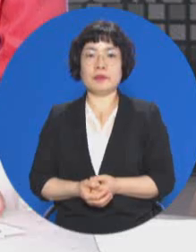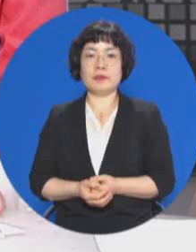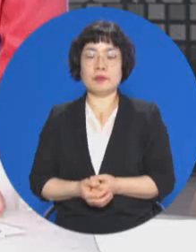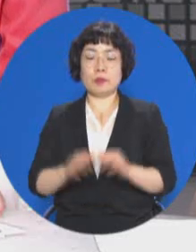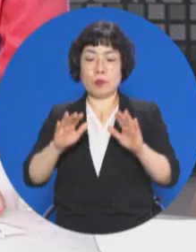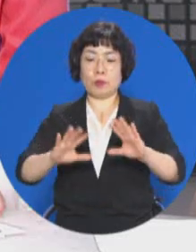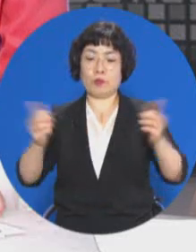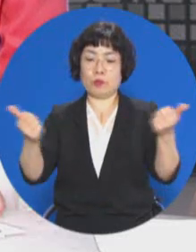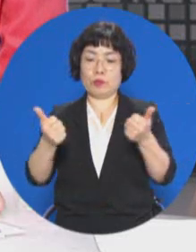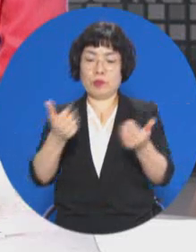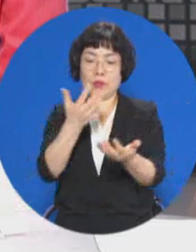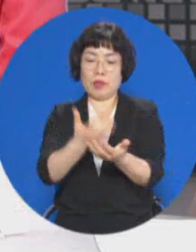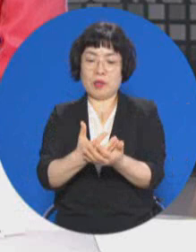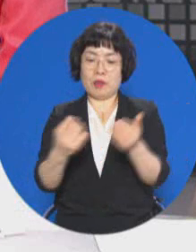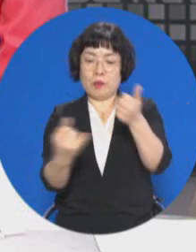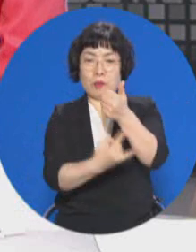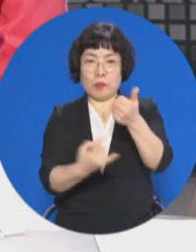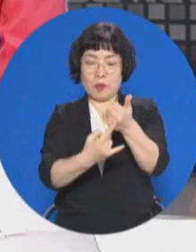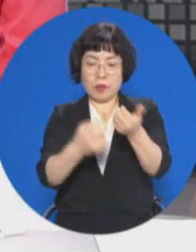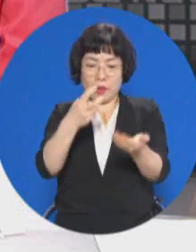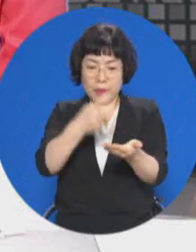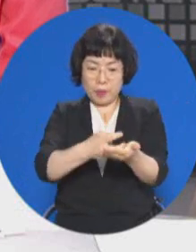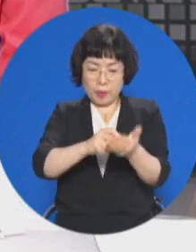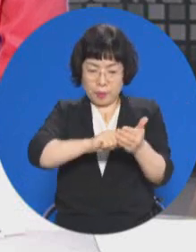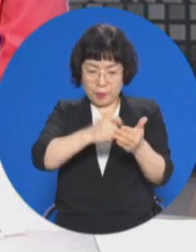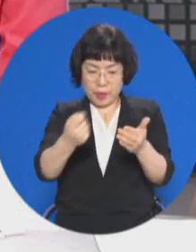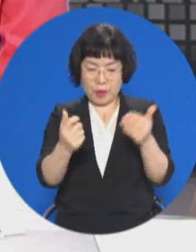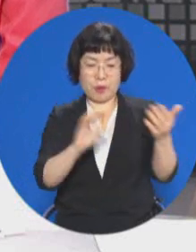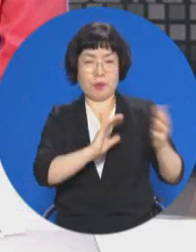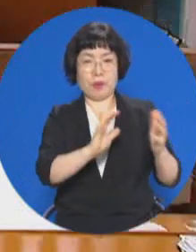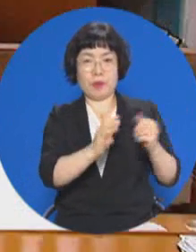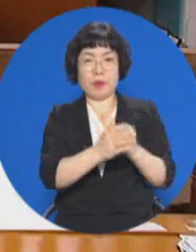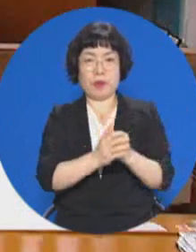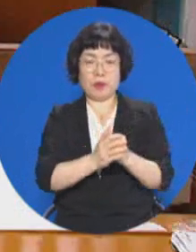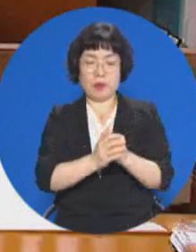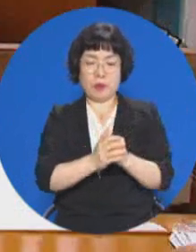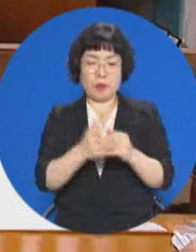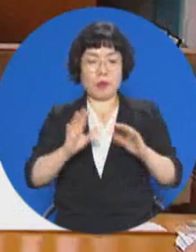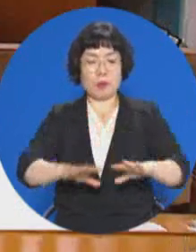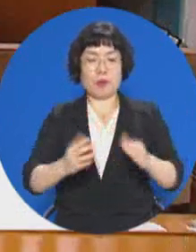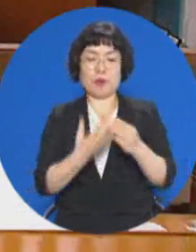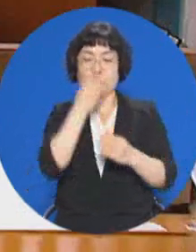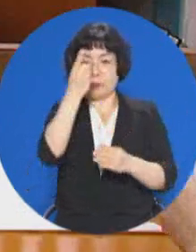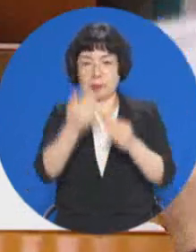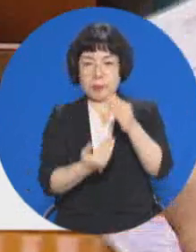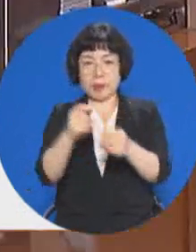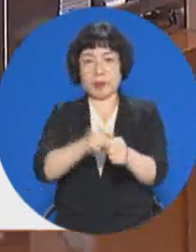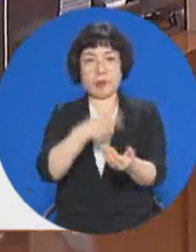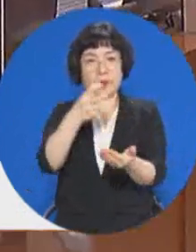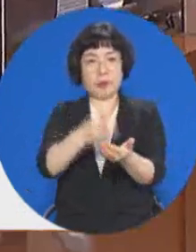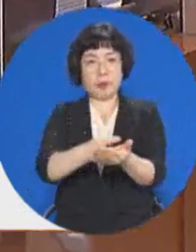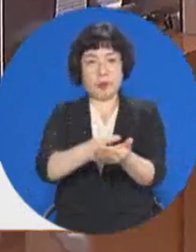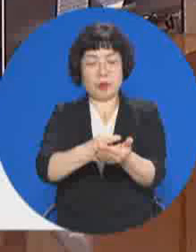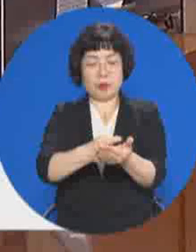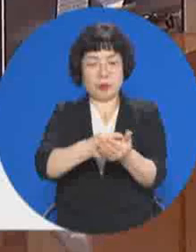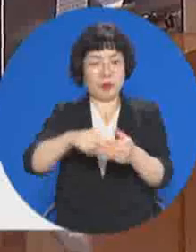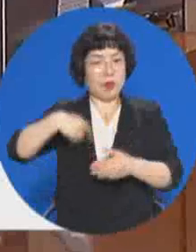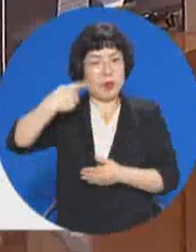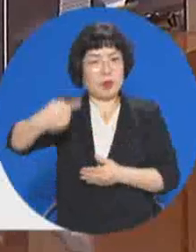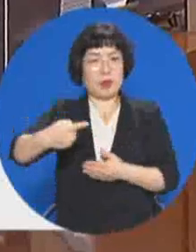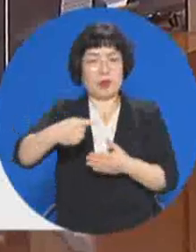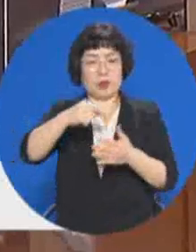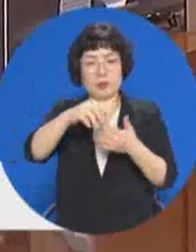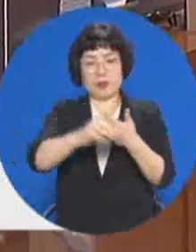네, 오늘 국회 행정안전위원회 법안심사 소위원회에서는 이번에 논의될 예정이었던 여순사건특별법 법안심사가 다음